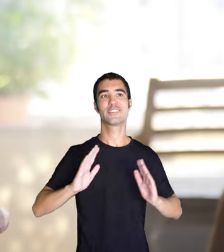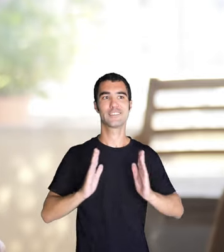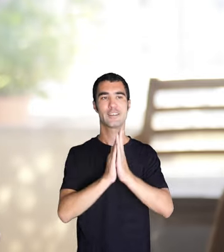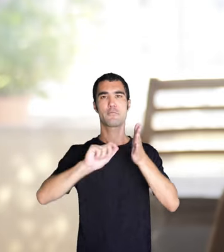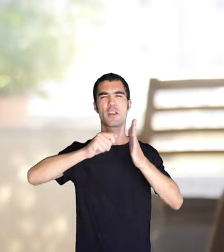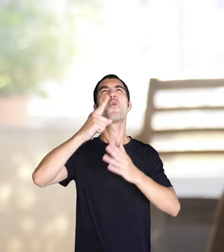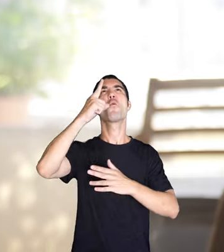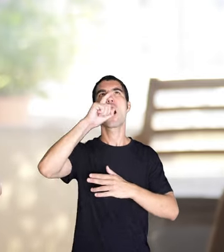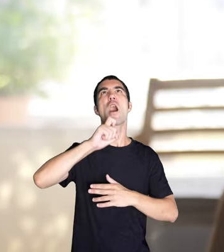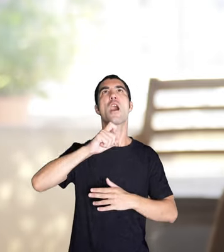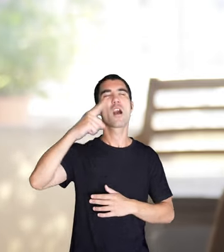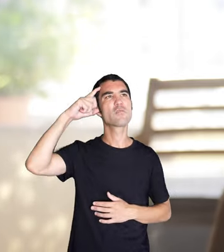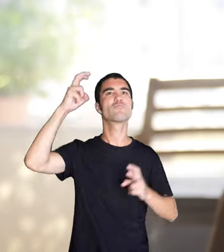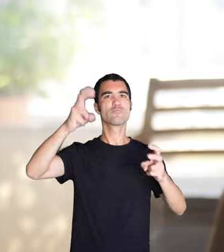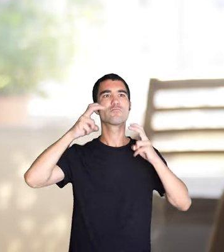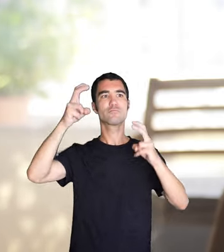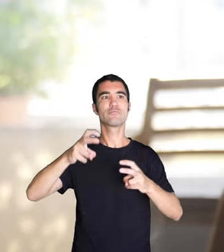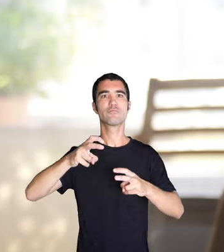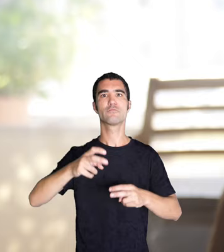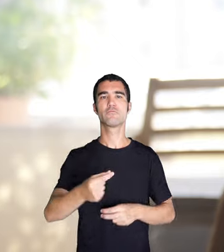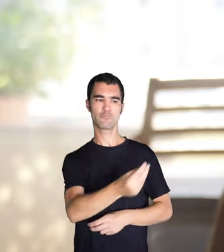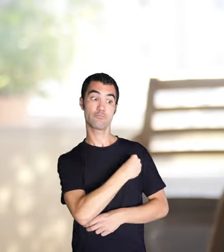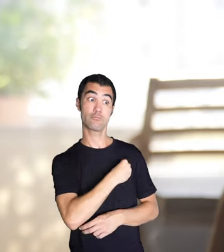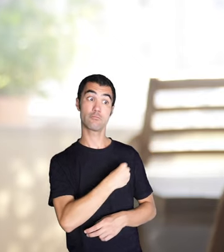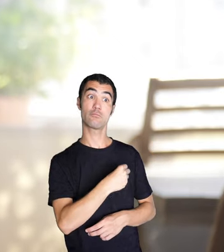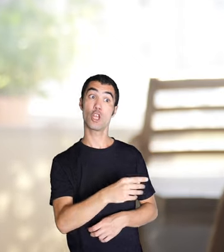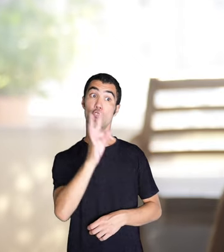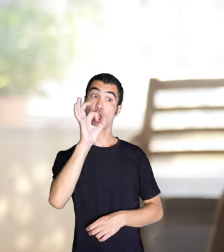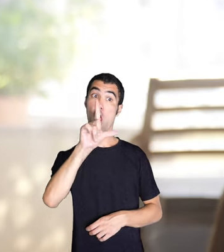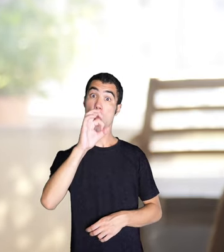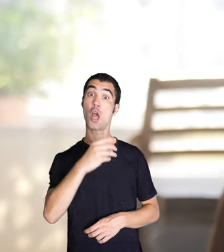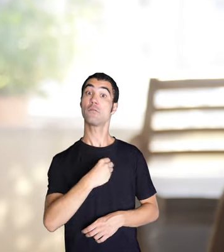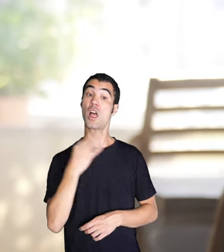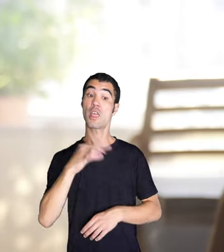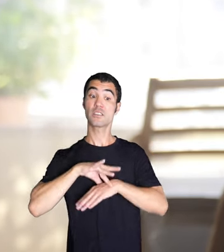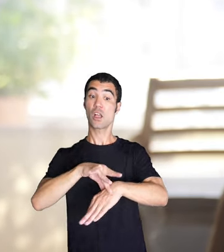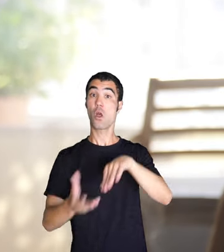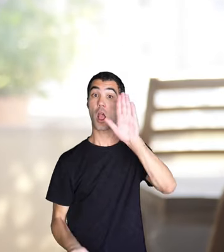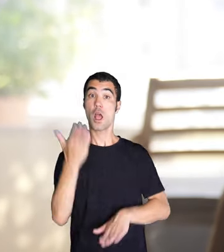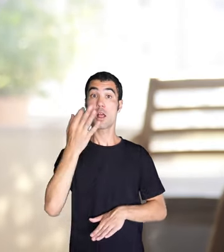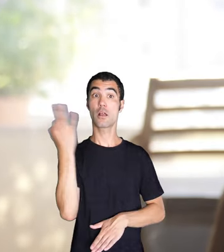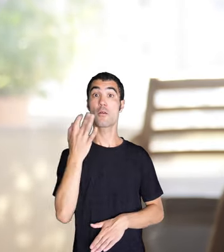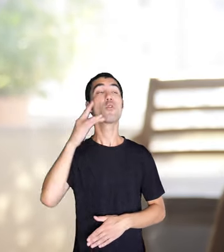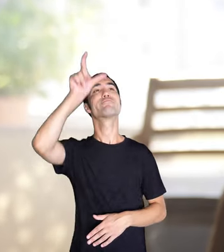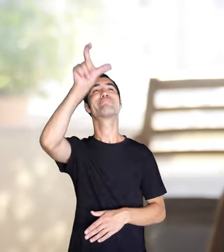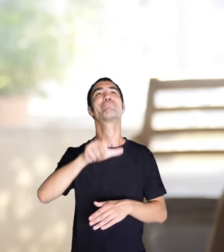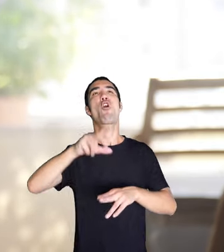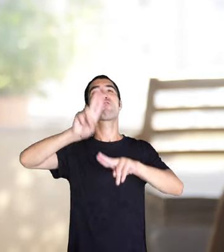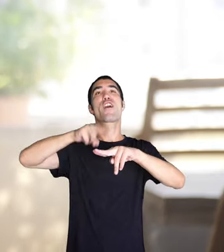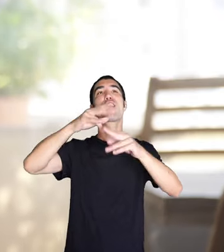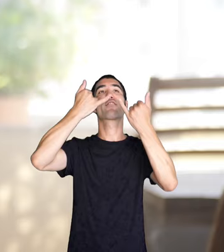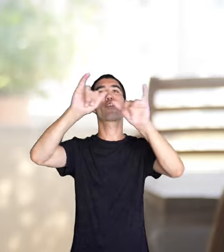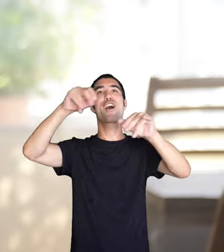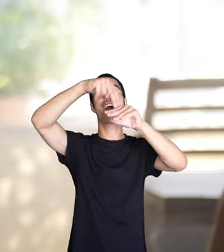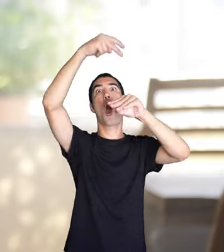un any, se'm van venir me van dir tot l'hora de fer un seguro. Seguro perquè, diu, si qualcú se fa mal, a